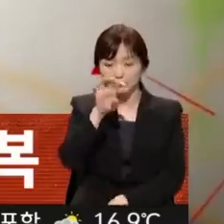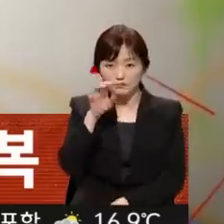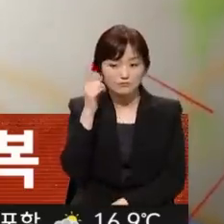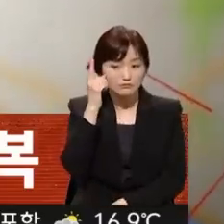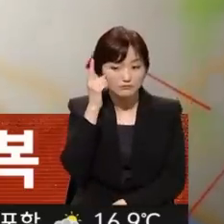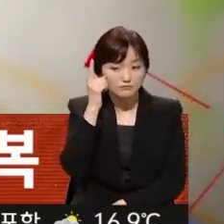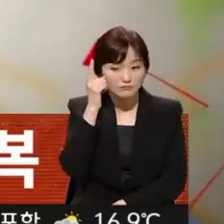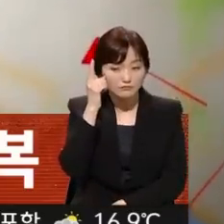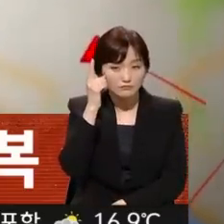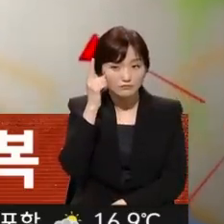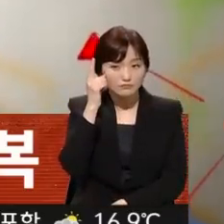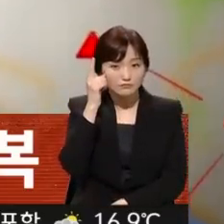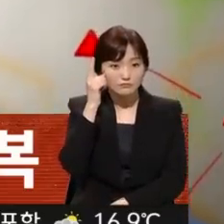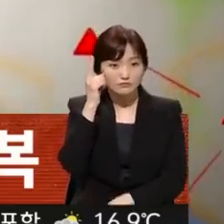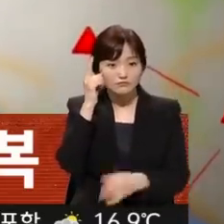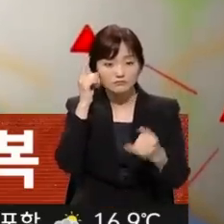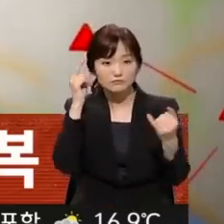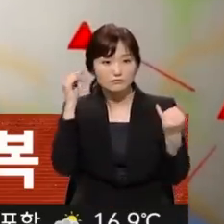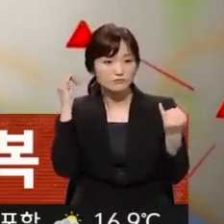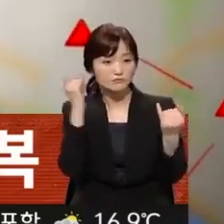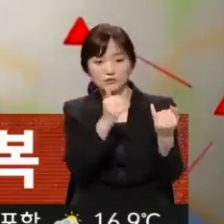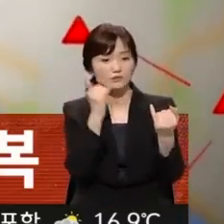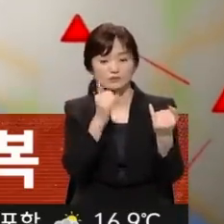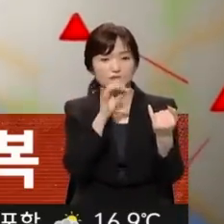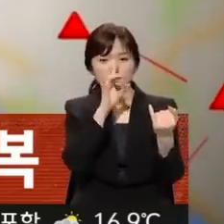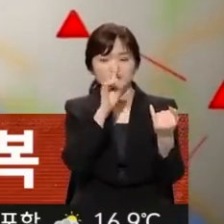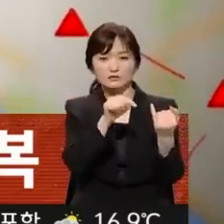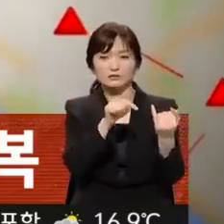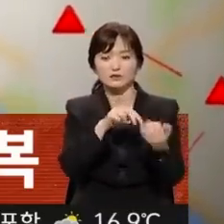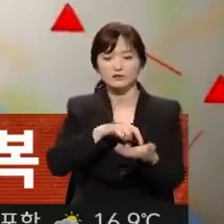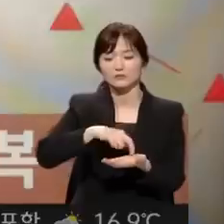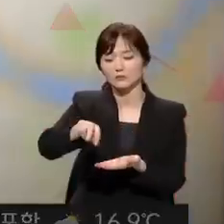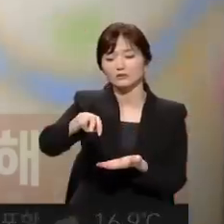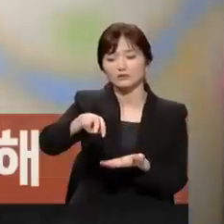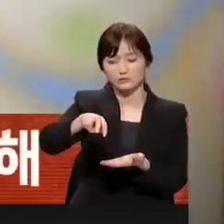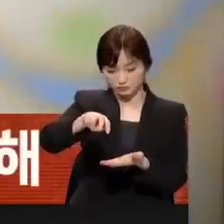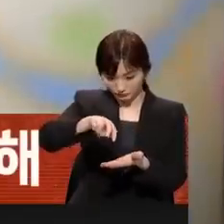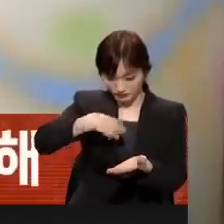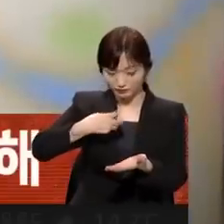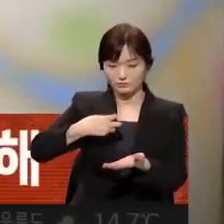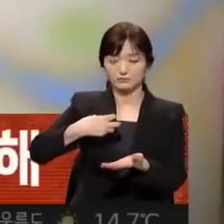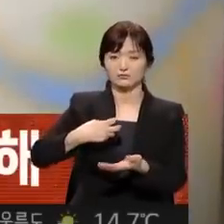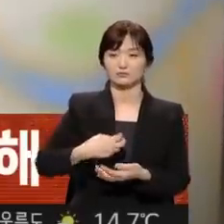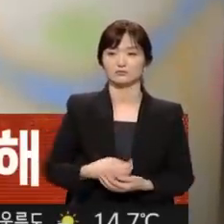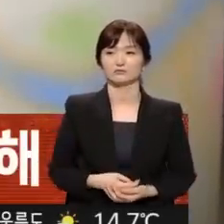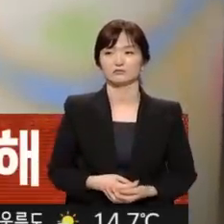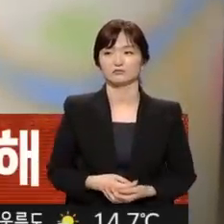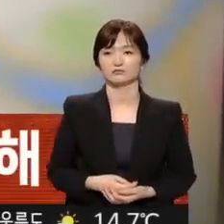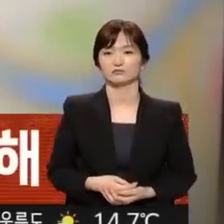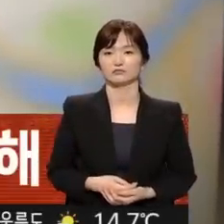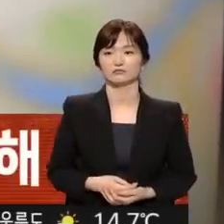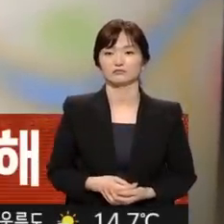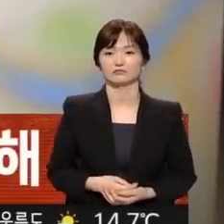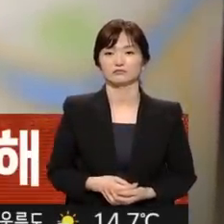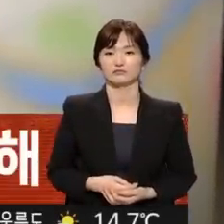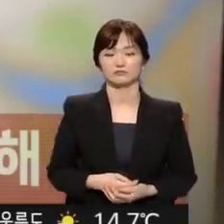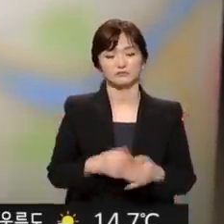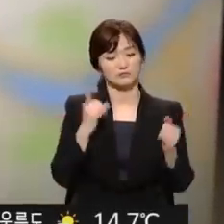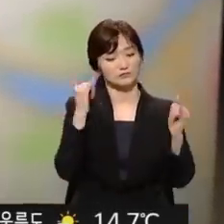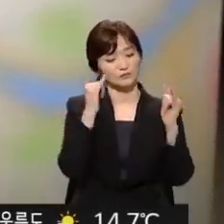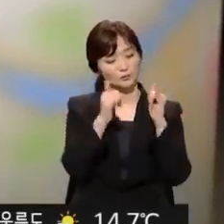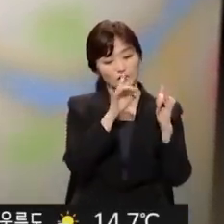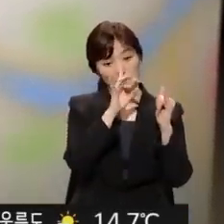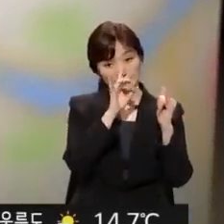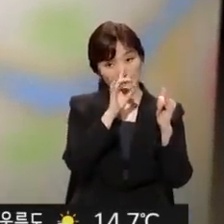있을 때는 전화를 해도 전화를 안 받는데 뭐 문자로 보내면 답장을 또 하는 것 같아요. 통화는 안 되는데 문자는?